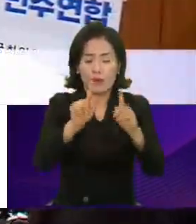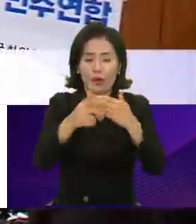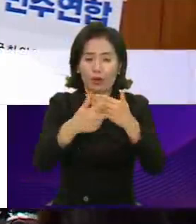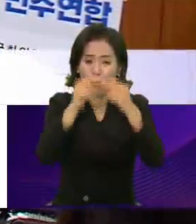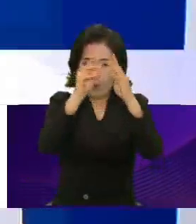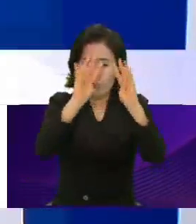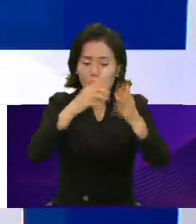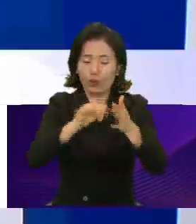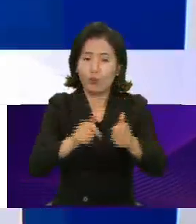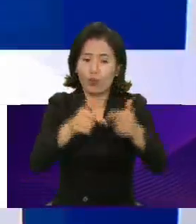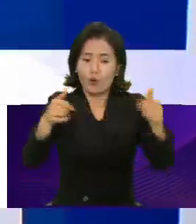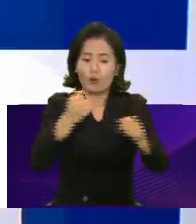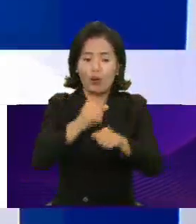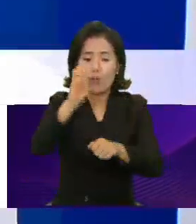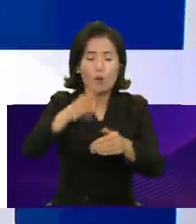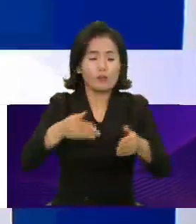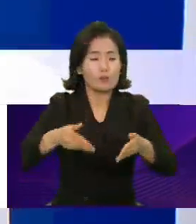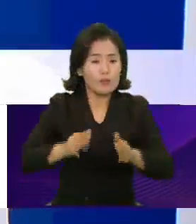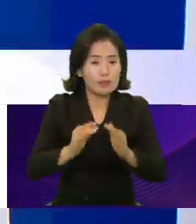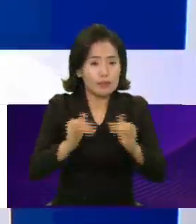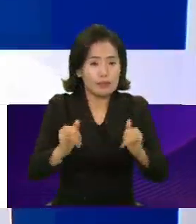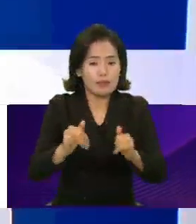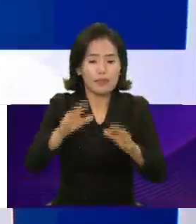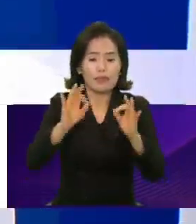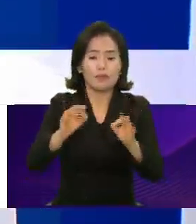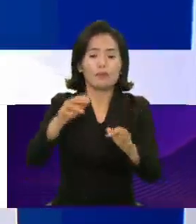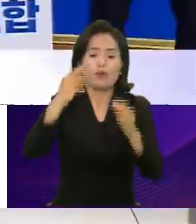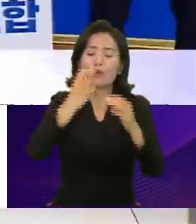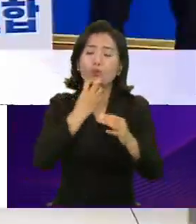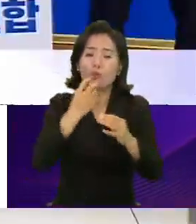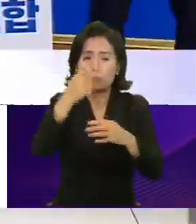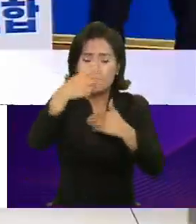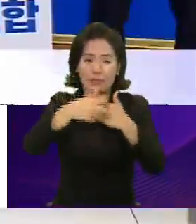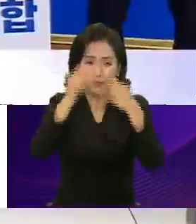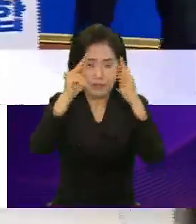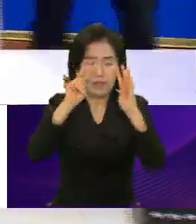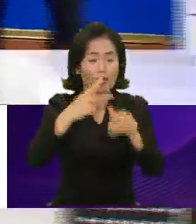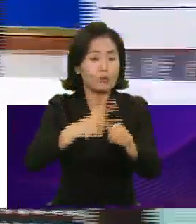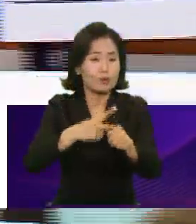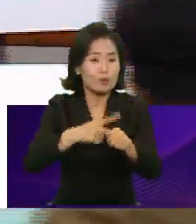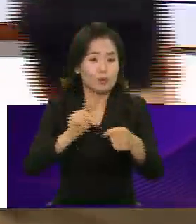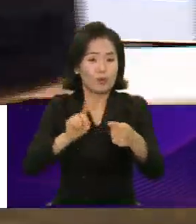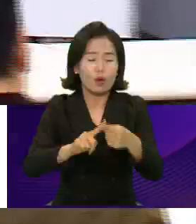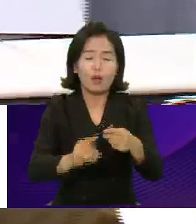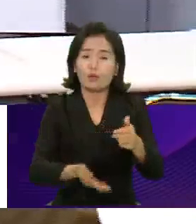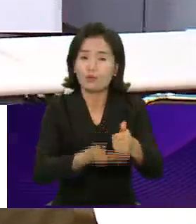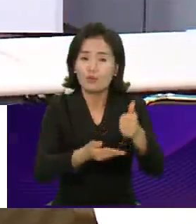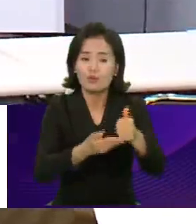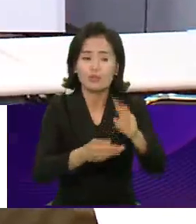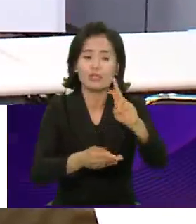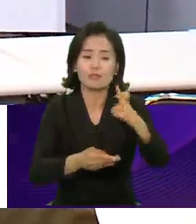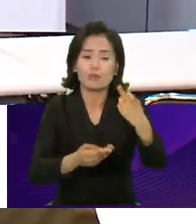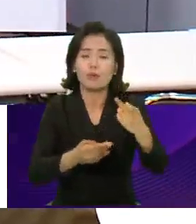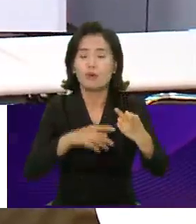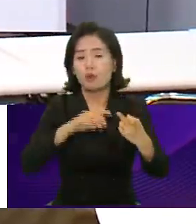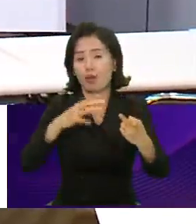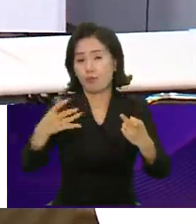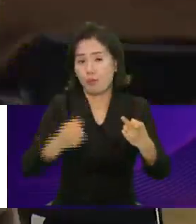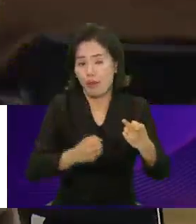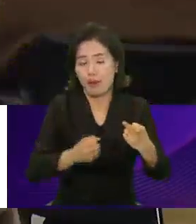찬성 입장을 밝혔던 광주 출신인 김윤 서울대 의대 교수가 연합정치시민사회 추천으로 12번에